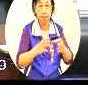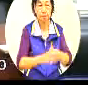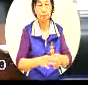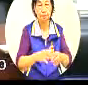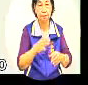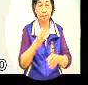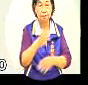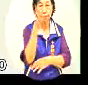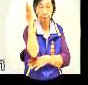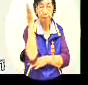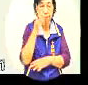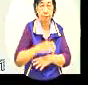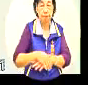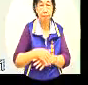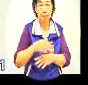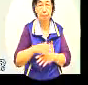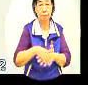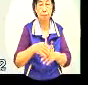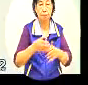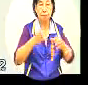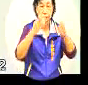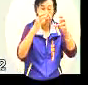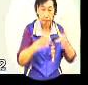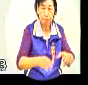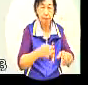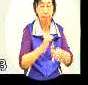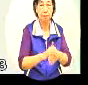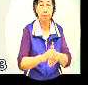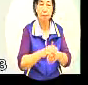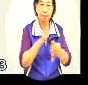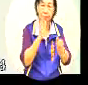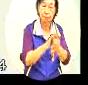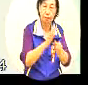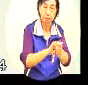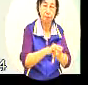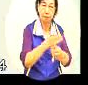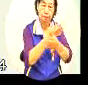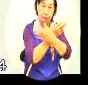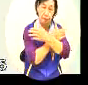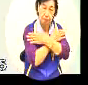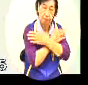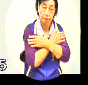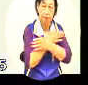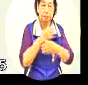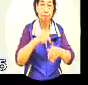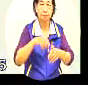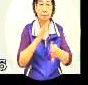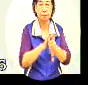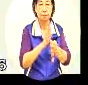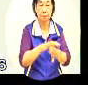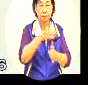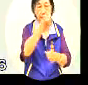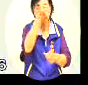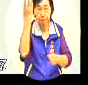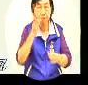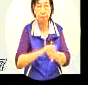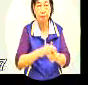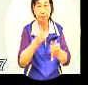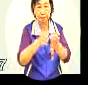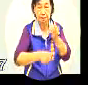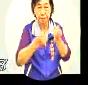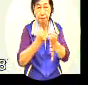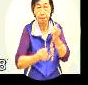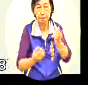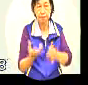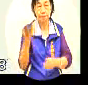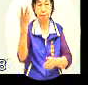公立托婴中心，帮助我们这些年轻的朋友，鼓励他们多多的生育，政府负起照顾